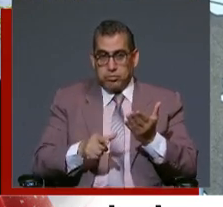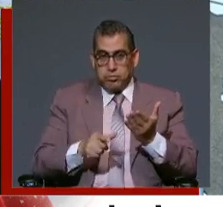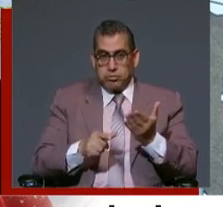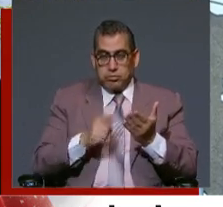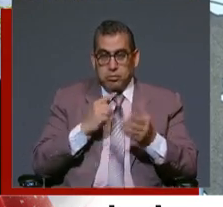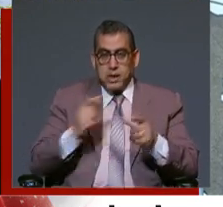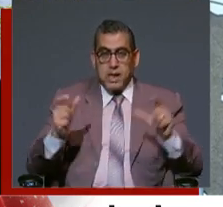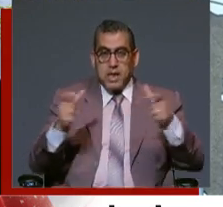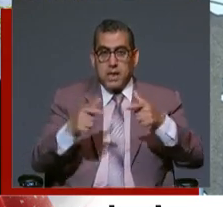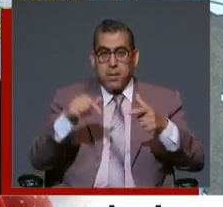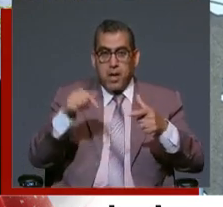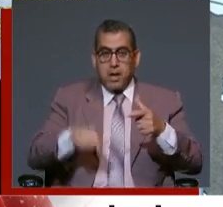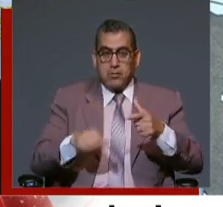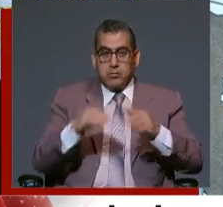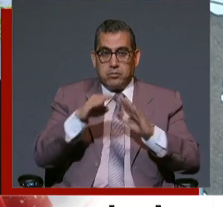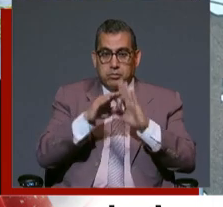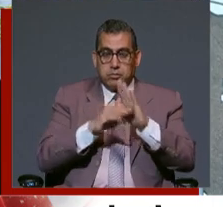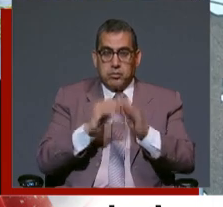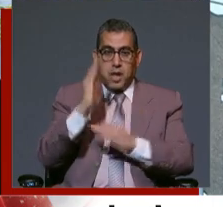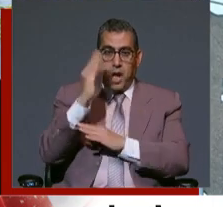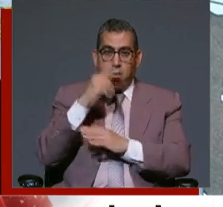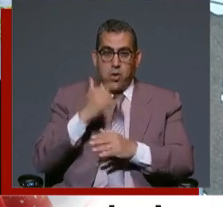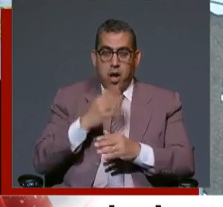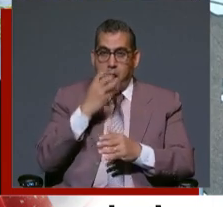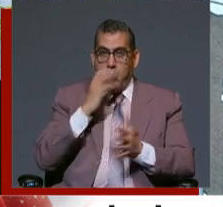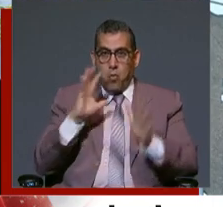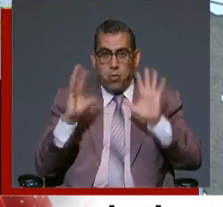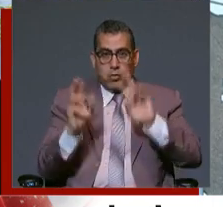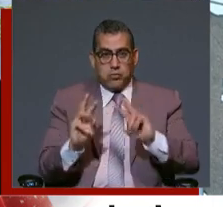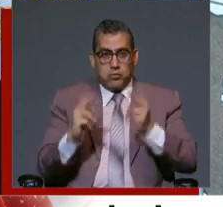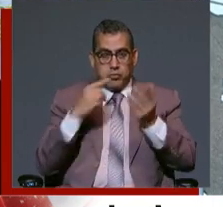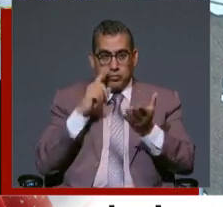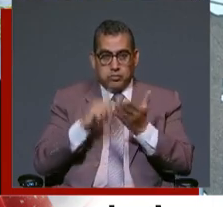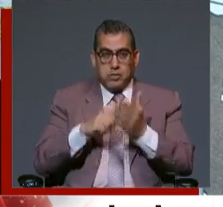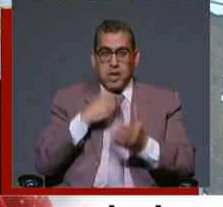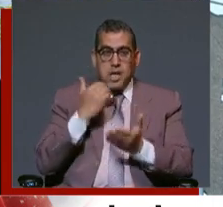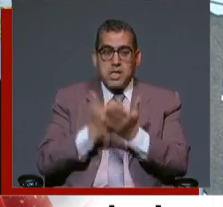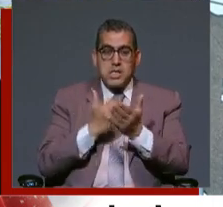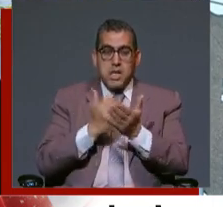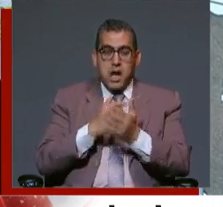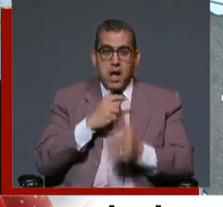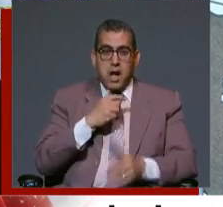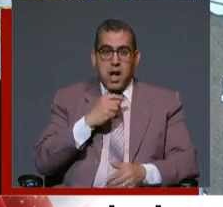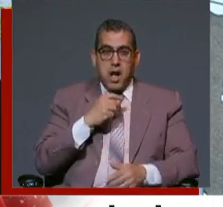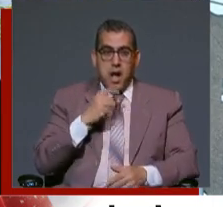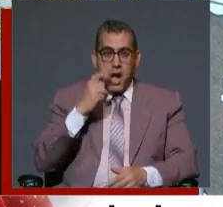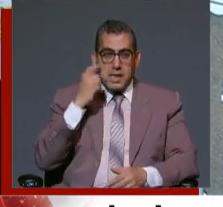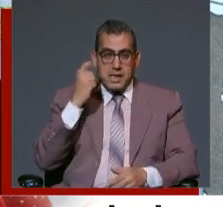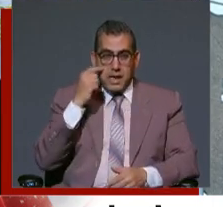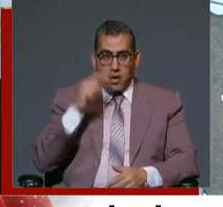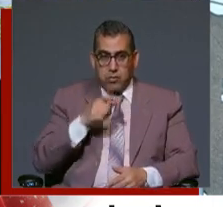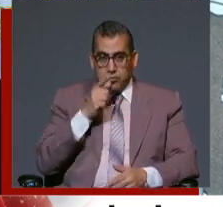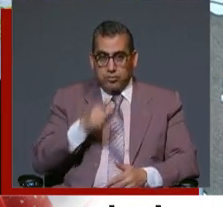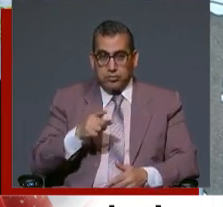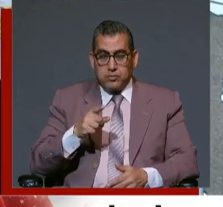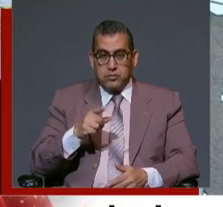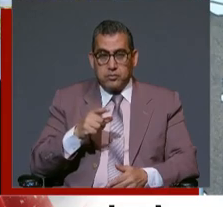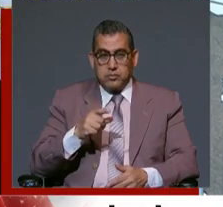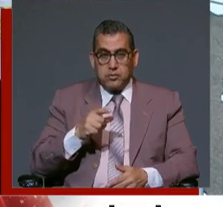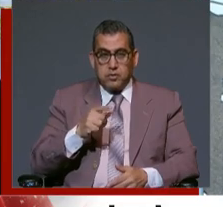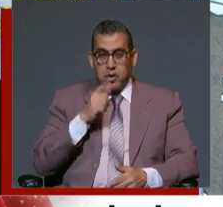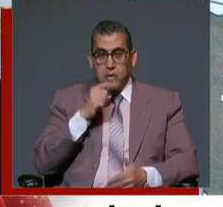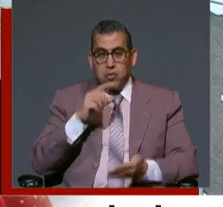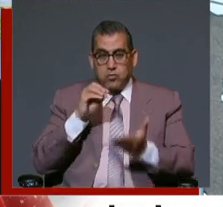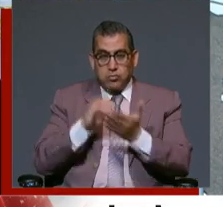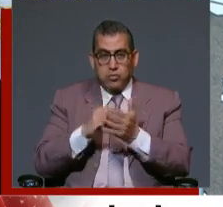الاجتماع يركز على تغير المناخ والاقتصاد الأزرق وما يمثل جزءا واحدا